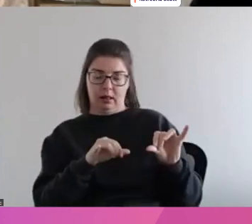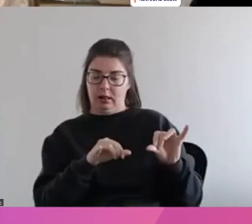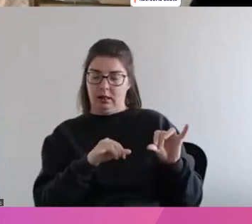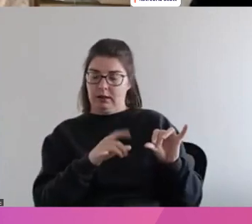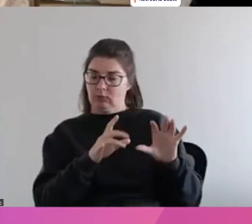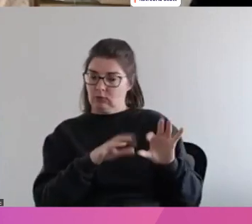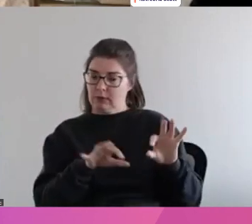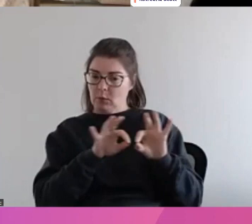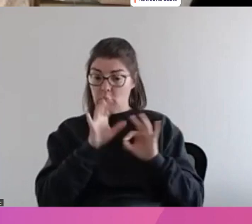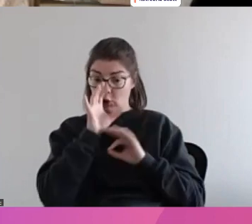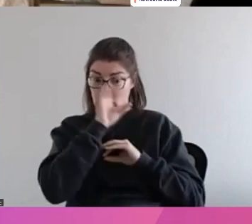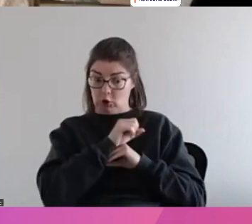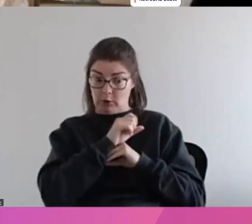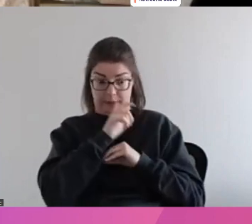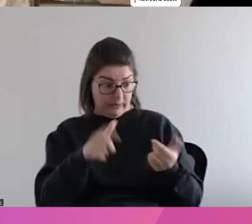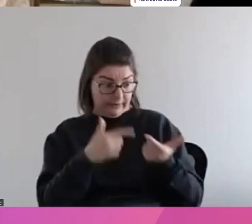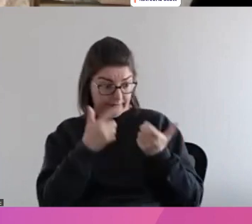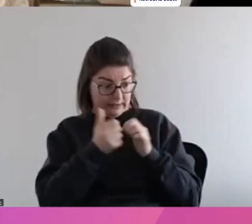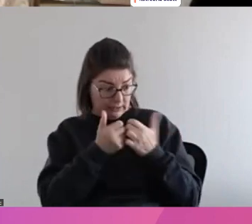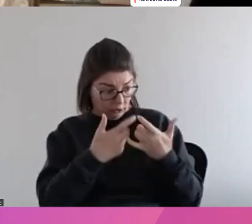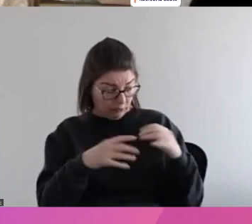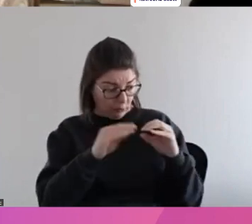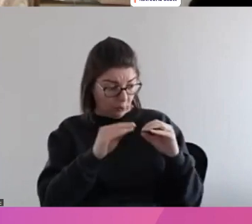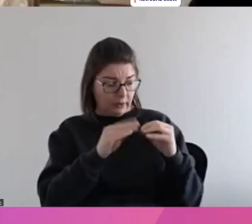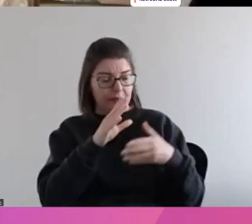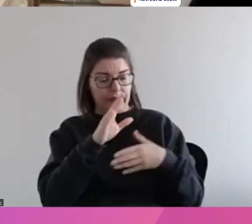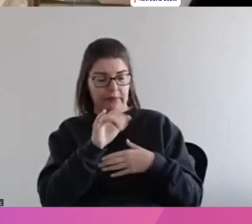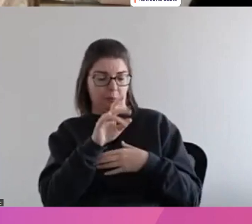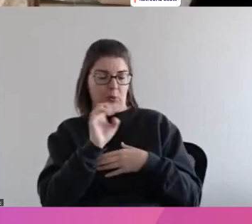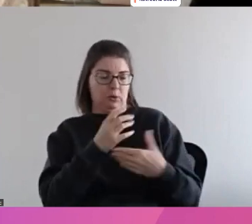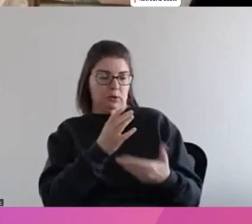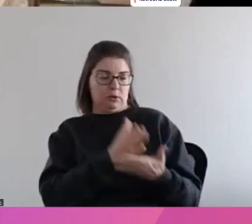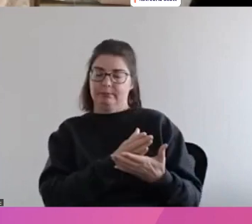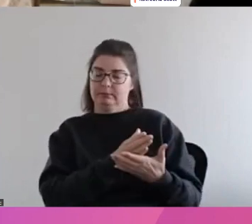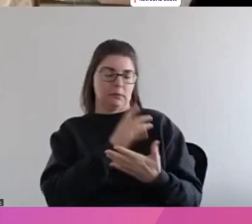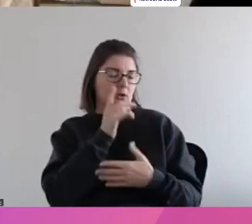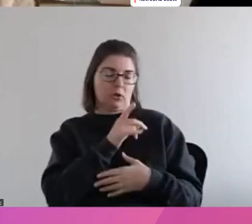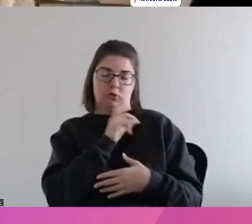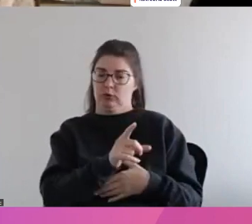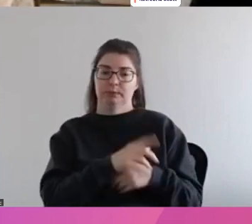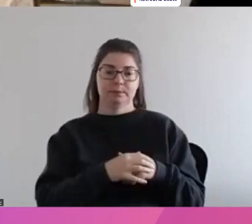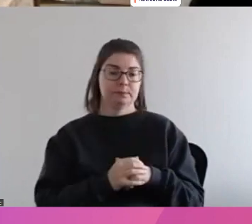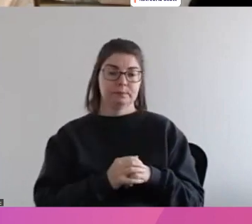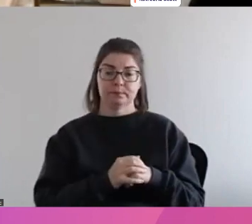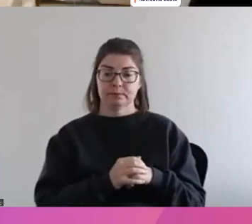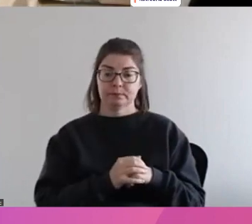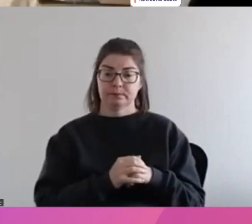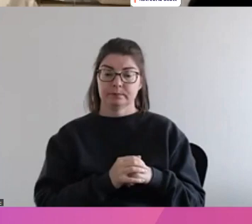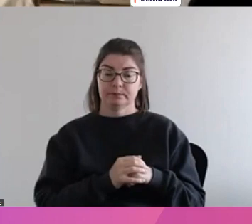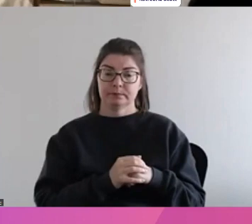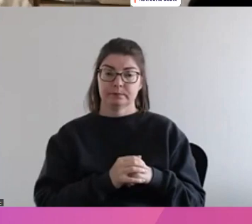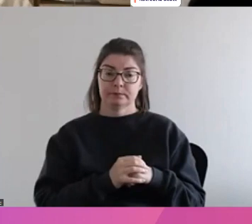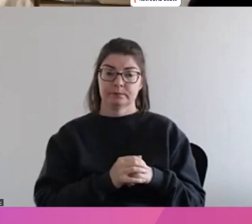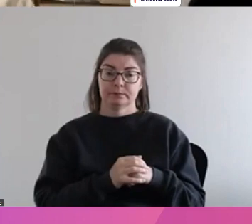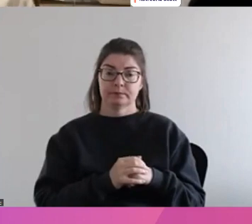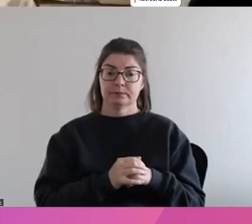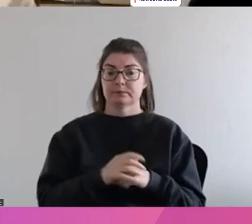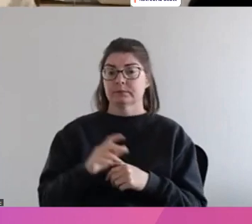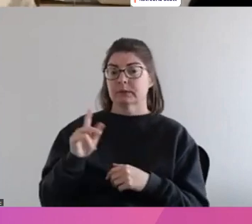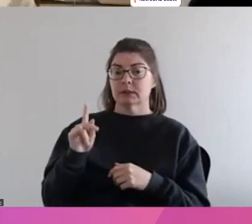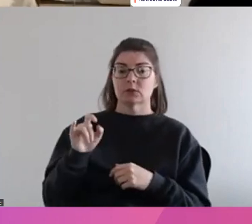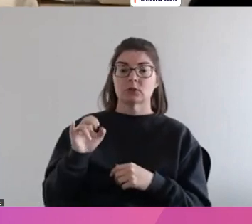comme « je vais tenter de tuer mes enfants », etc. Alors, ça ne veut pas dire que parce que les gens ne vivent pas ensemble que le